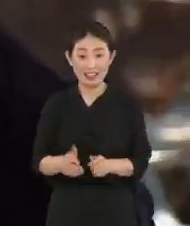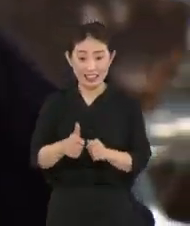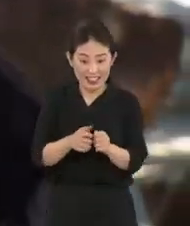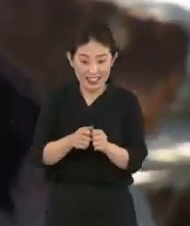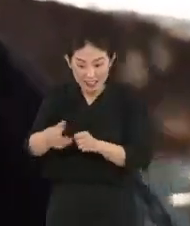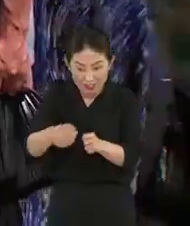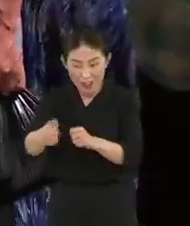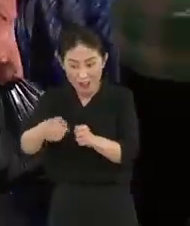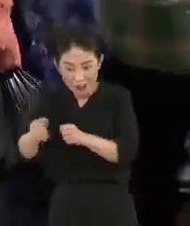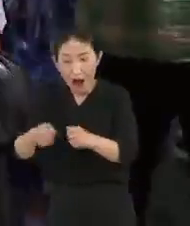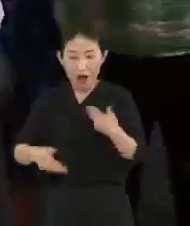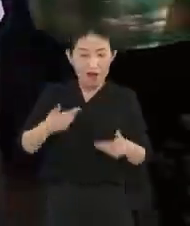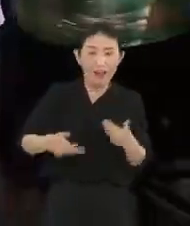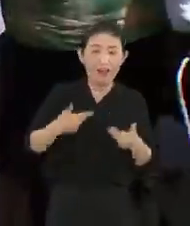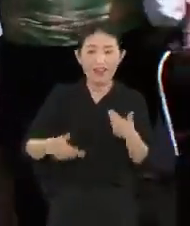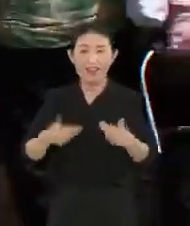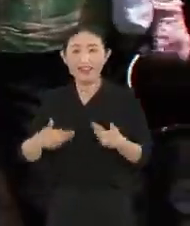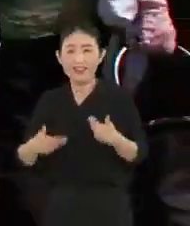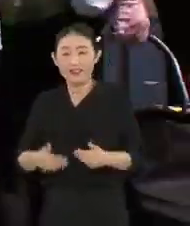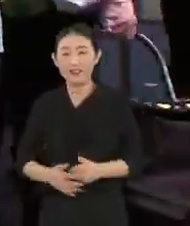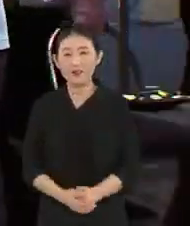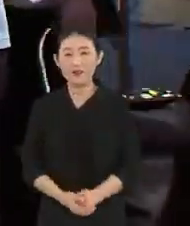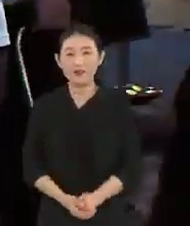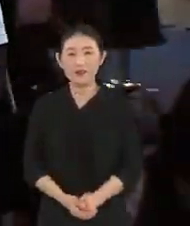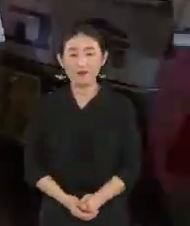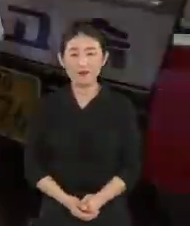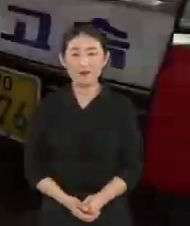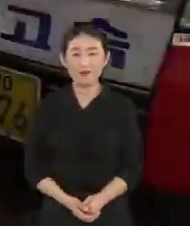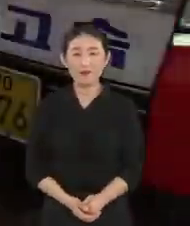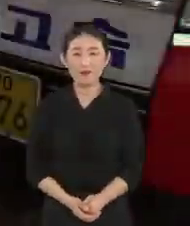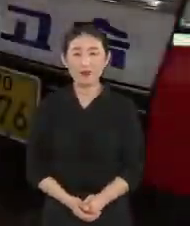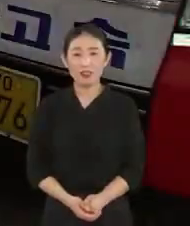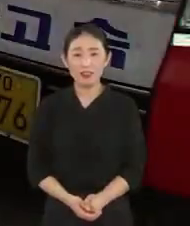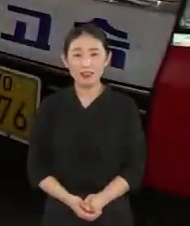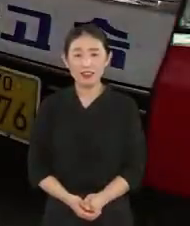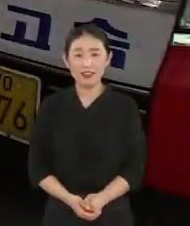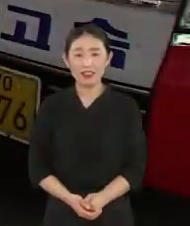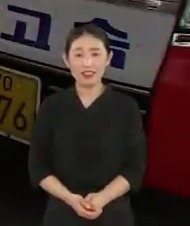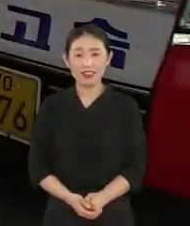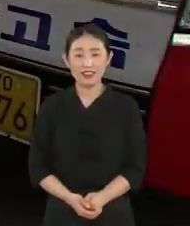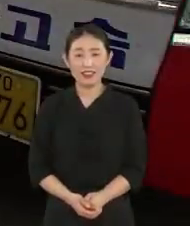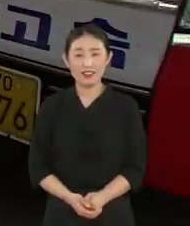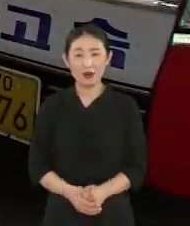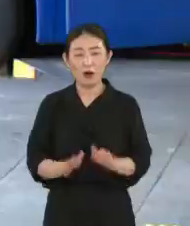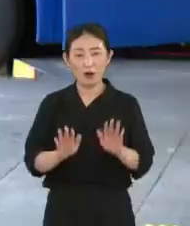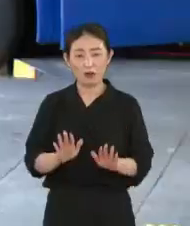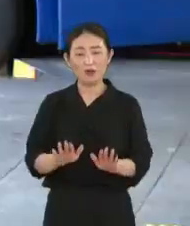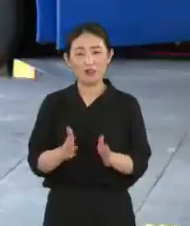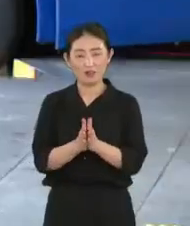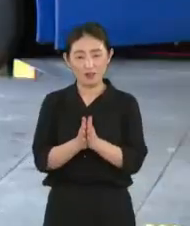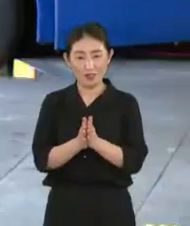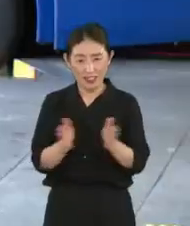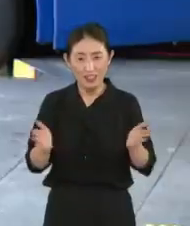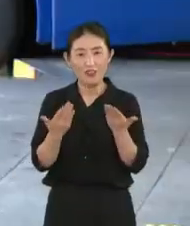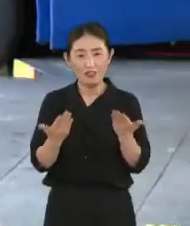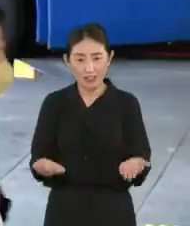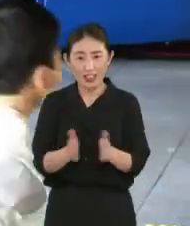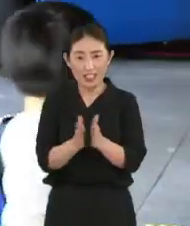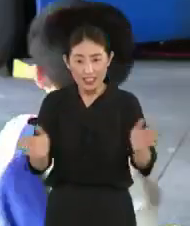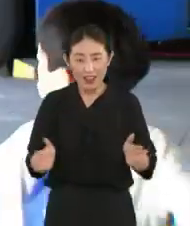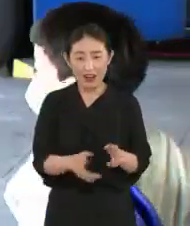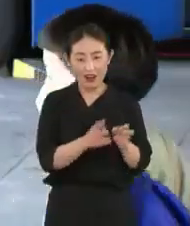하는 상인들도 분주한 손놀림을 이어갔습니다 본격적인 추석 연휴가 시작되면서 주요 역과 톰